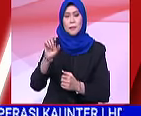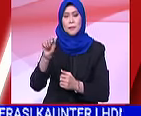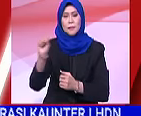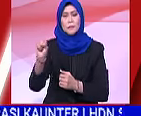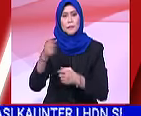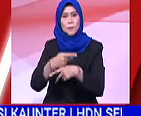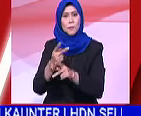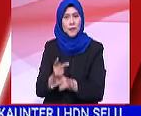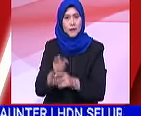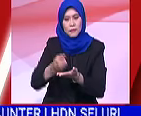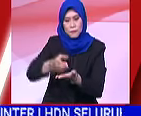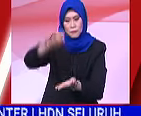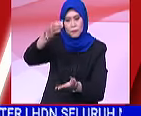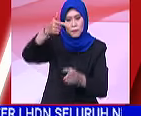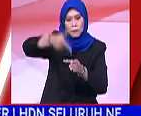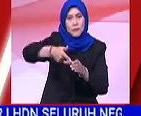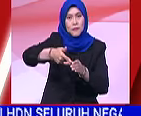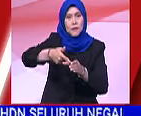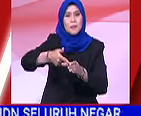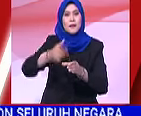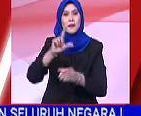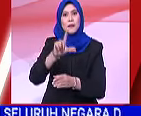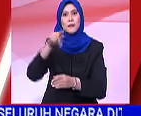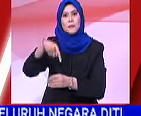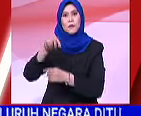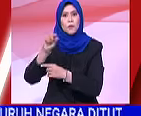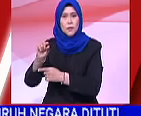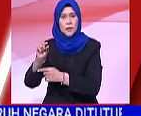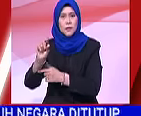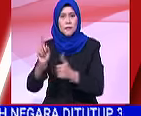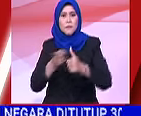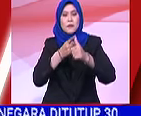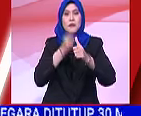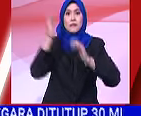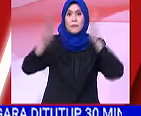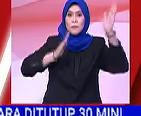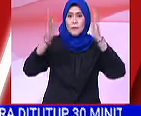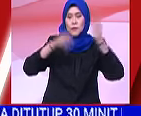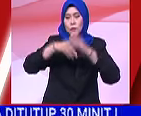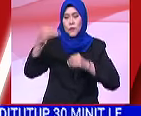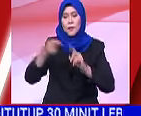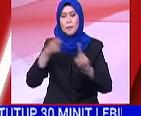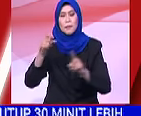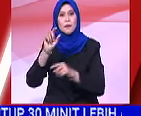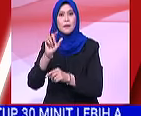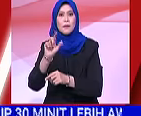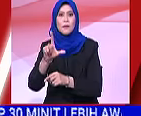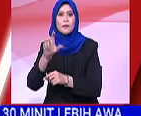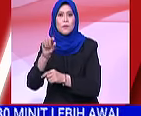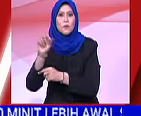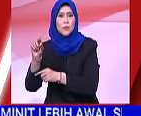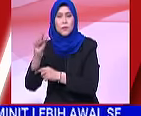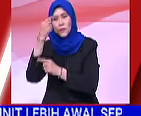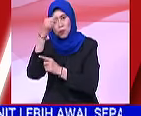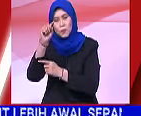merupakan produk silinder gas petroleum cecair LPG komposit pertama di Malaysia keluaran ACG dengan ciri-ciri